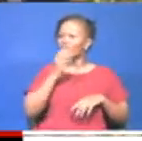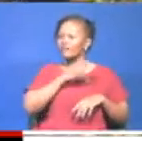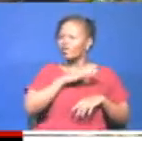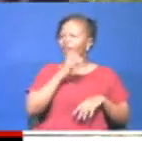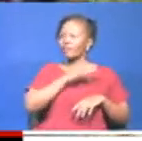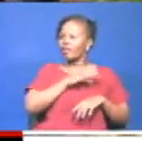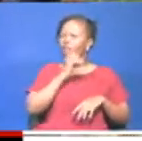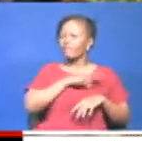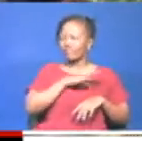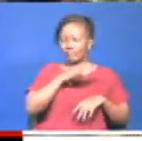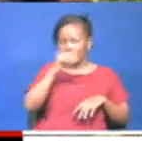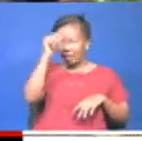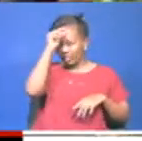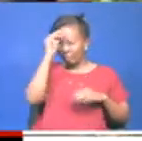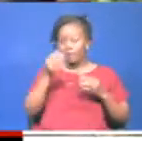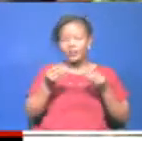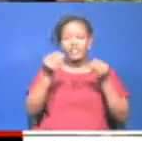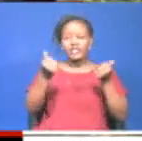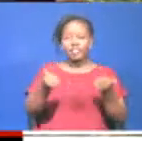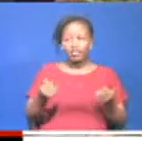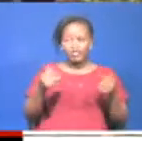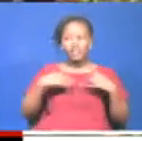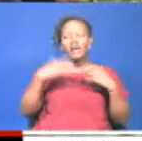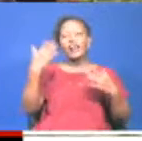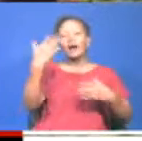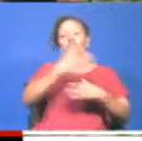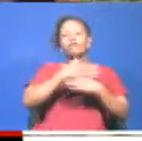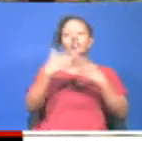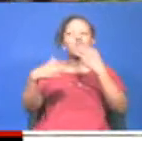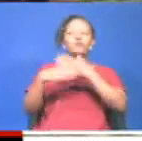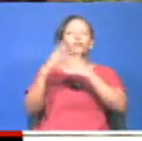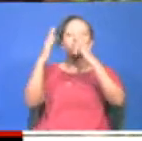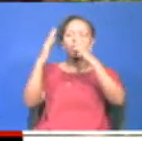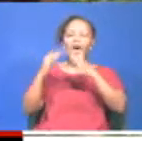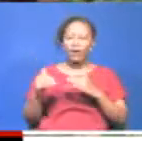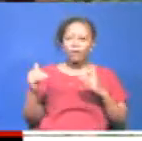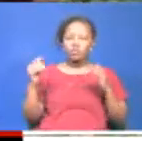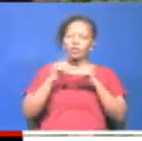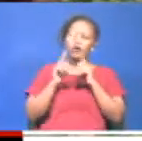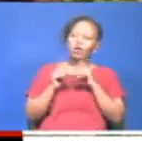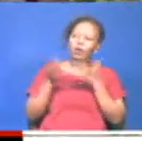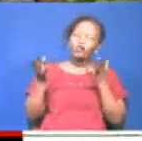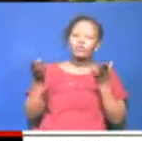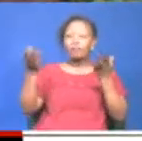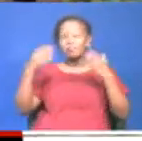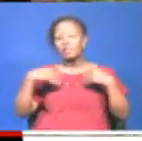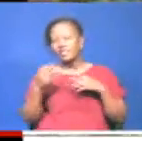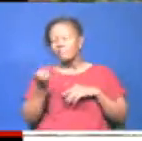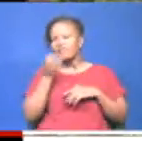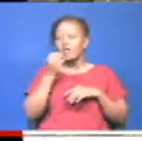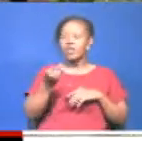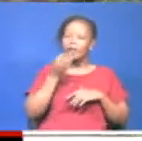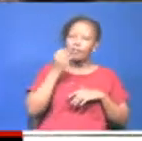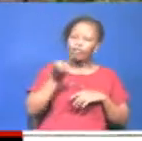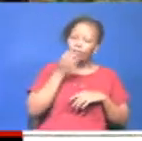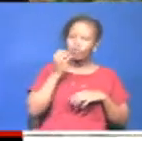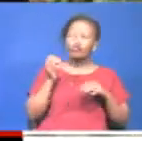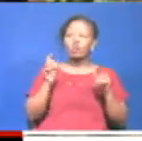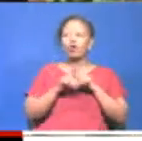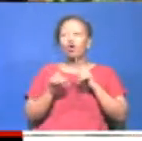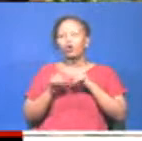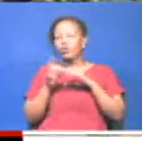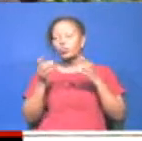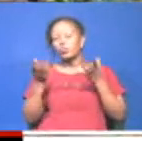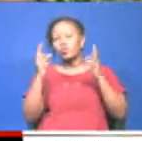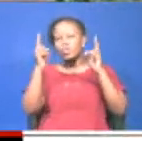ndani, ikakuja katujengea hii manyumba vile mmeona hapa, ikakuwa kutushughulikia mambo ya chakula, ikakuwa kutushughulikia mambo ya